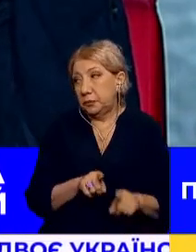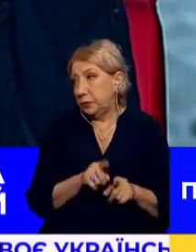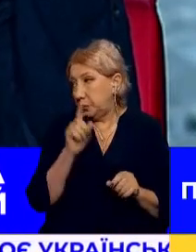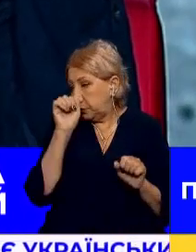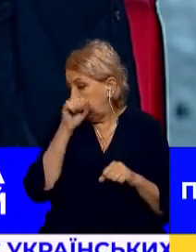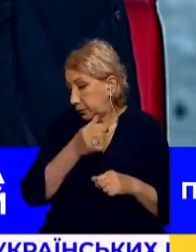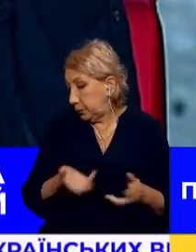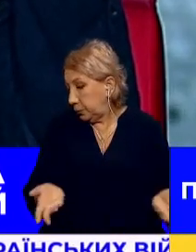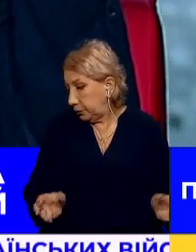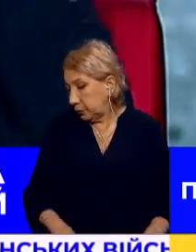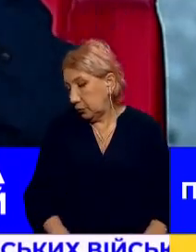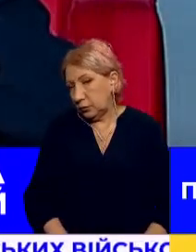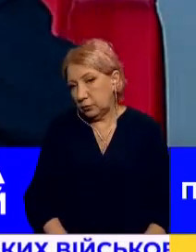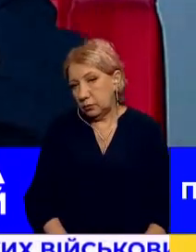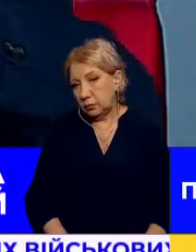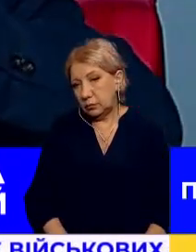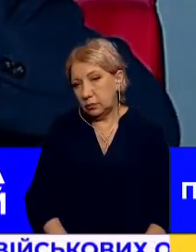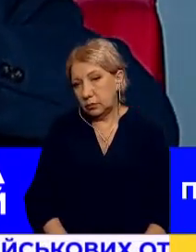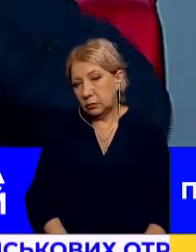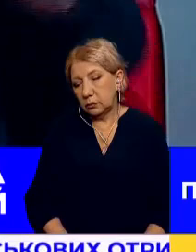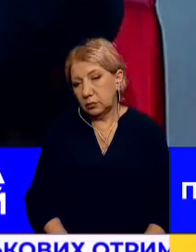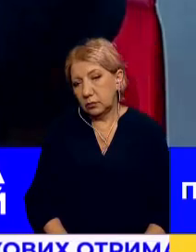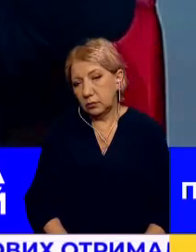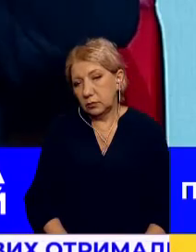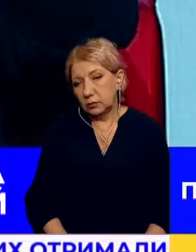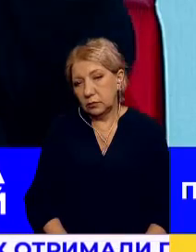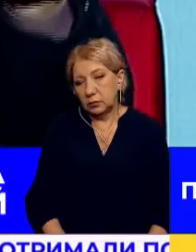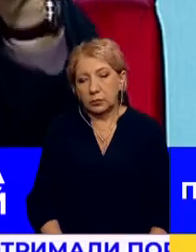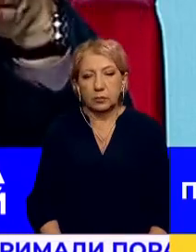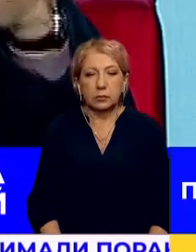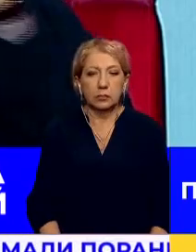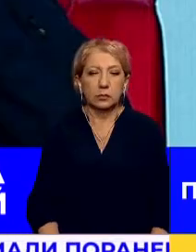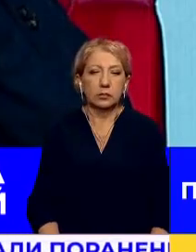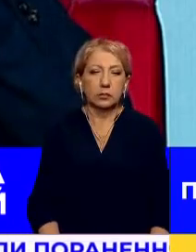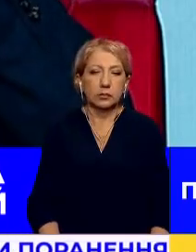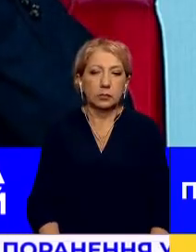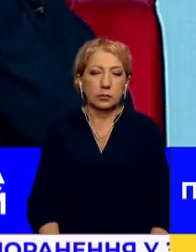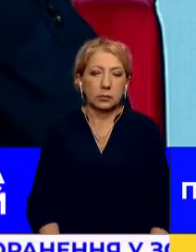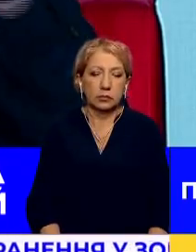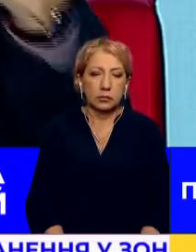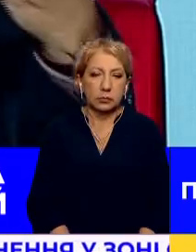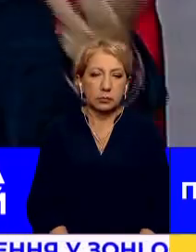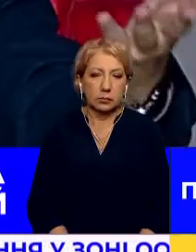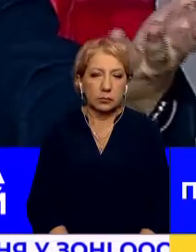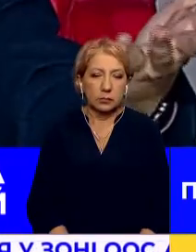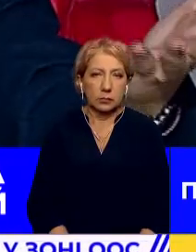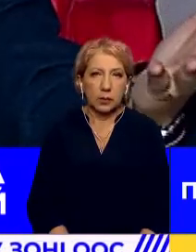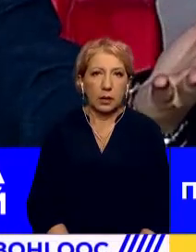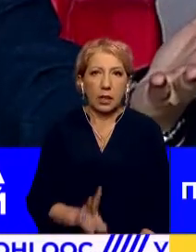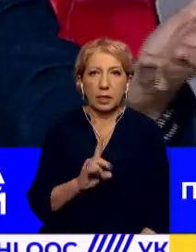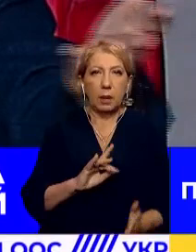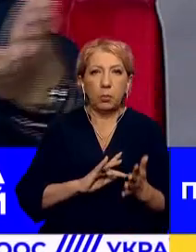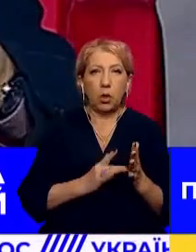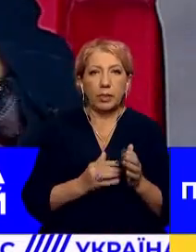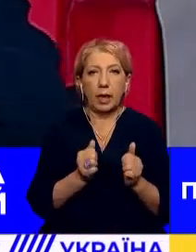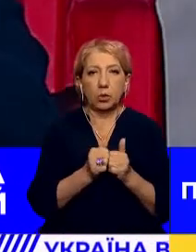на повному серйозі, пан Радуцький говорить, я не знаю, що скаже Ляшко, зараз скаже, не про недолугість